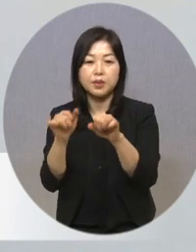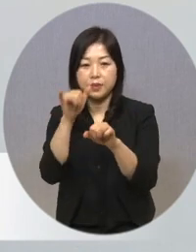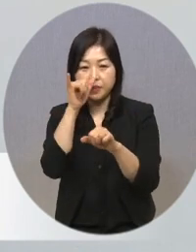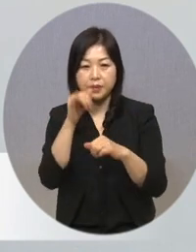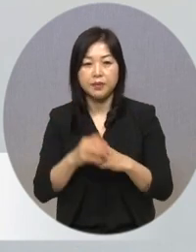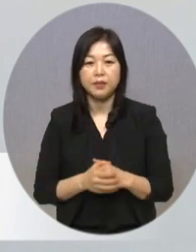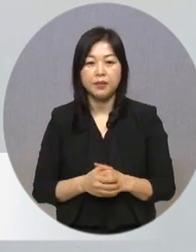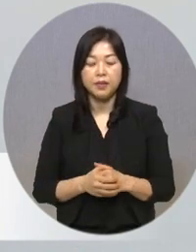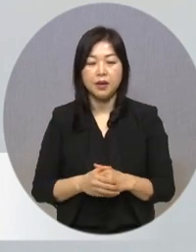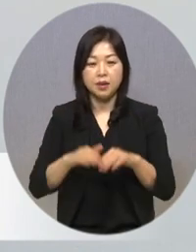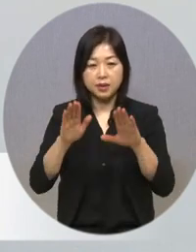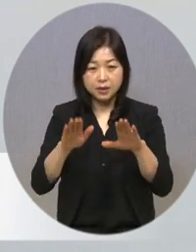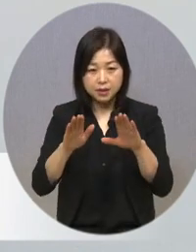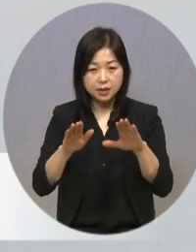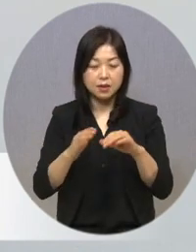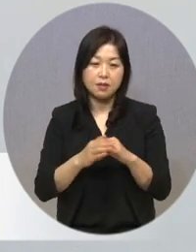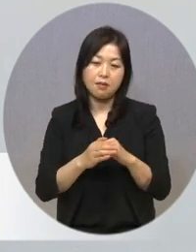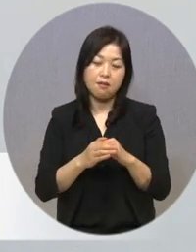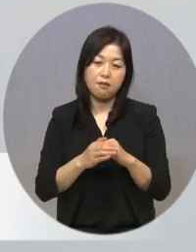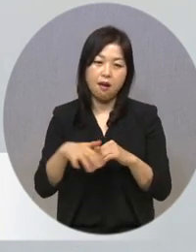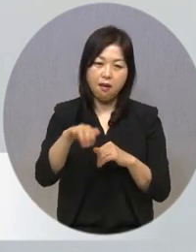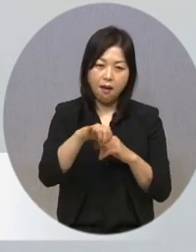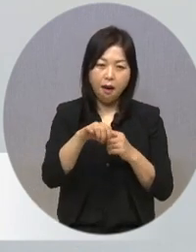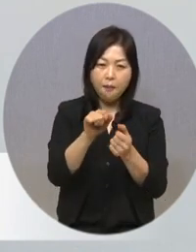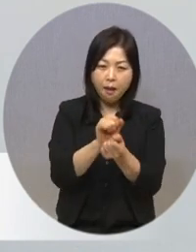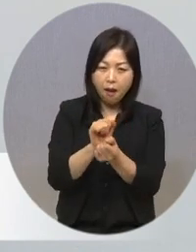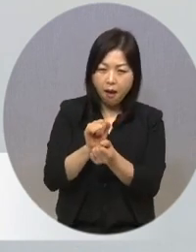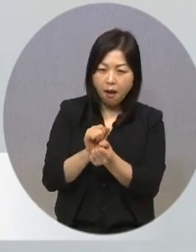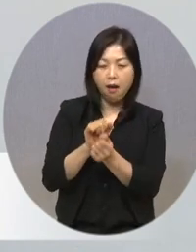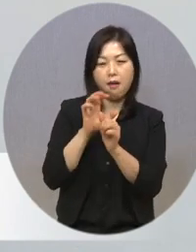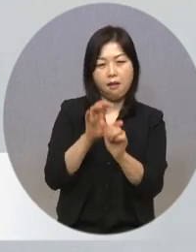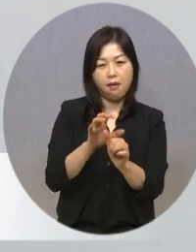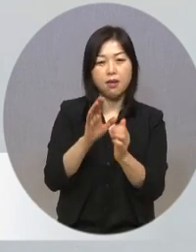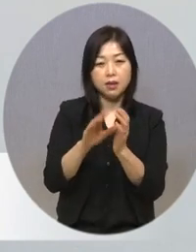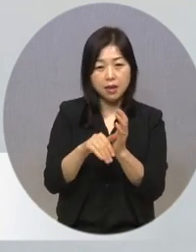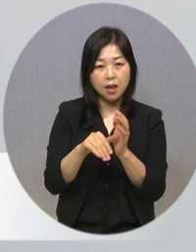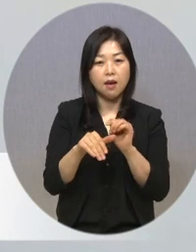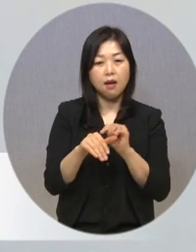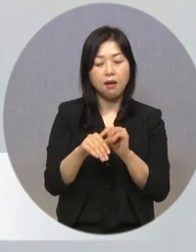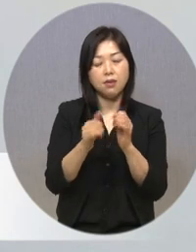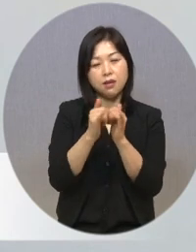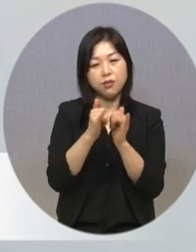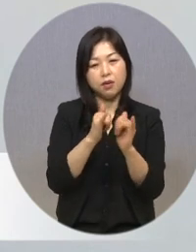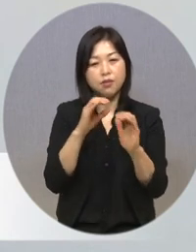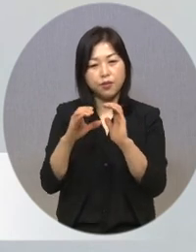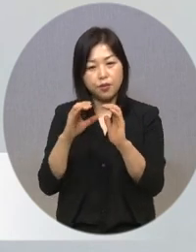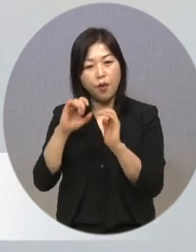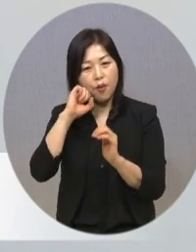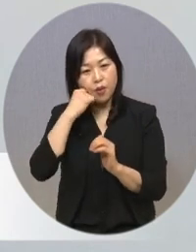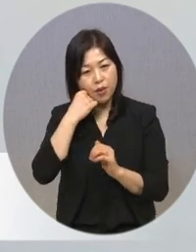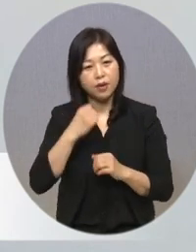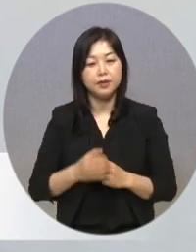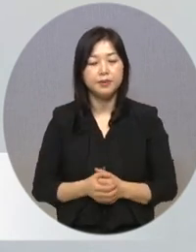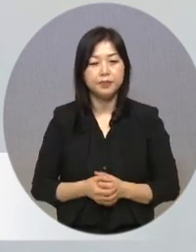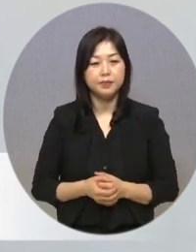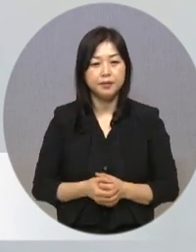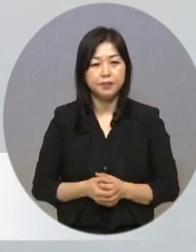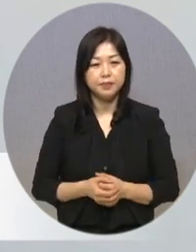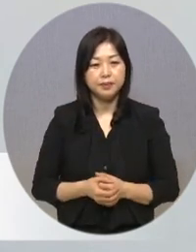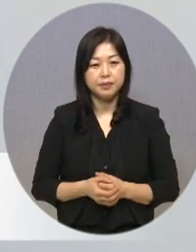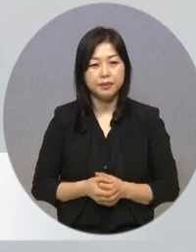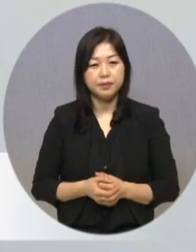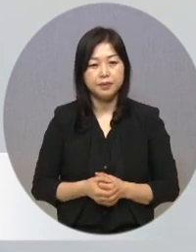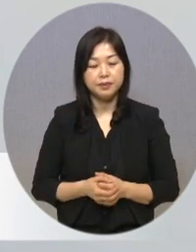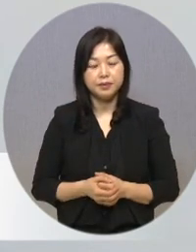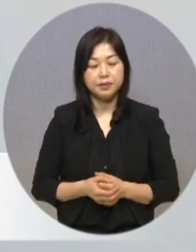이 팬데믹 시대에 많은 사람들과 소통하기가 힘들잖아요. 그런데 애견